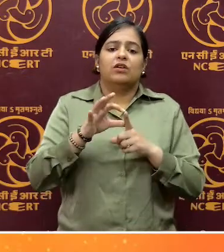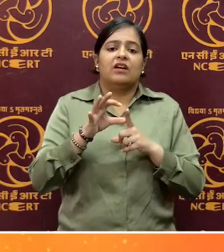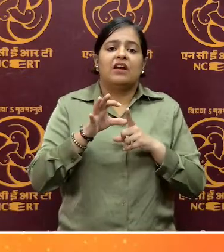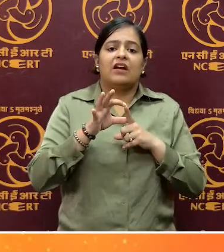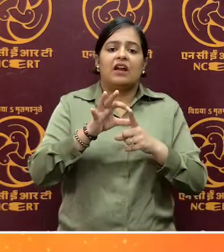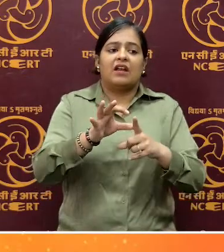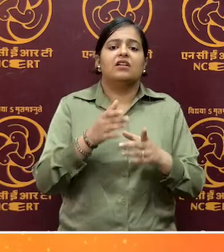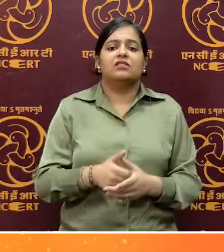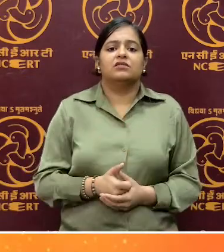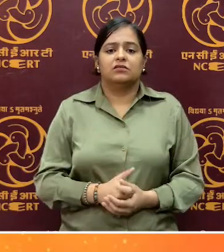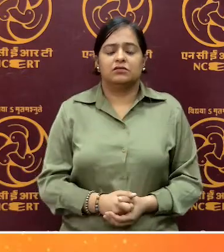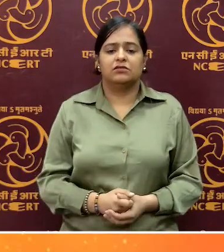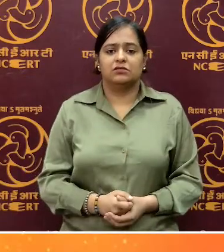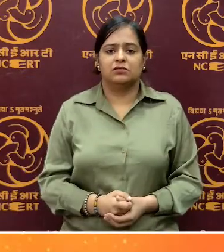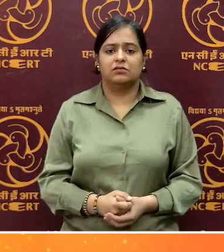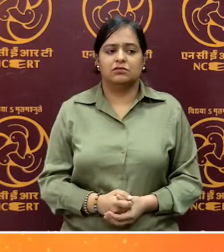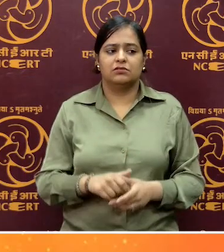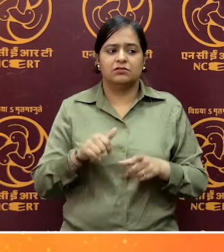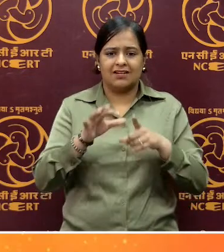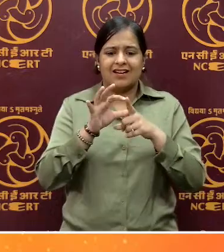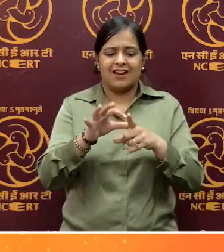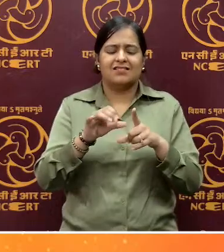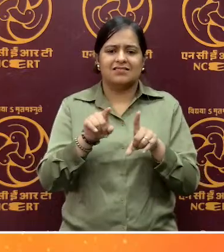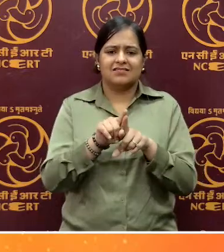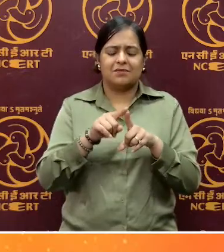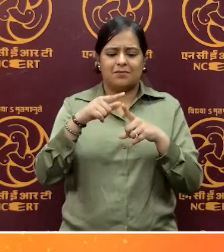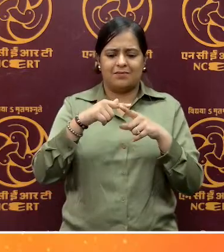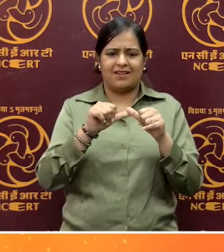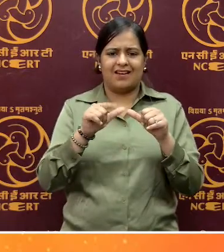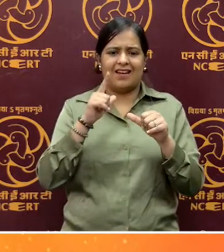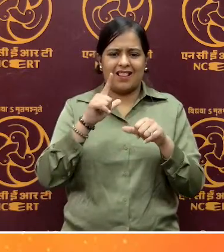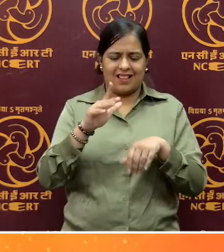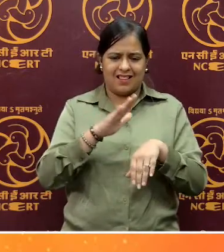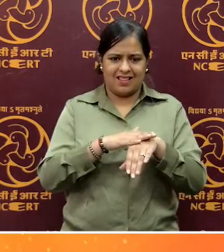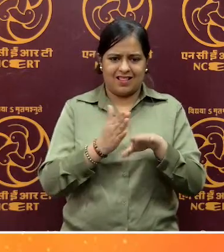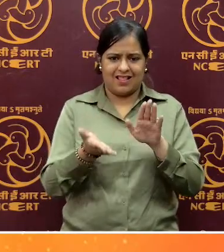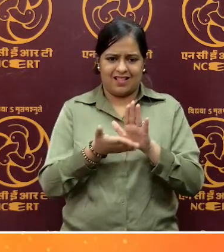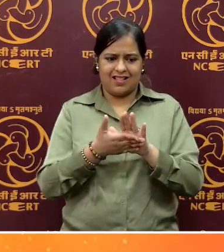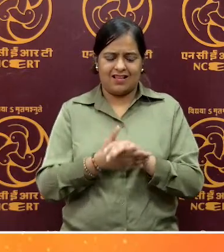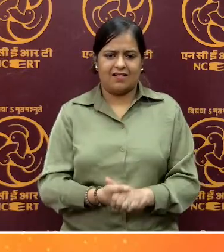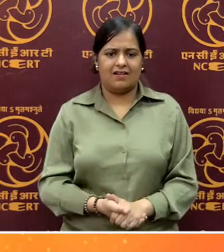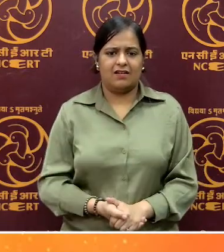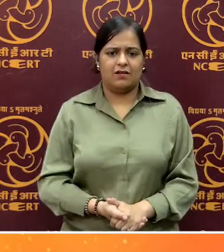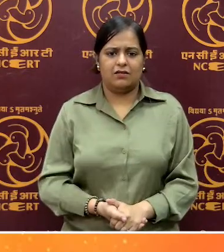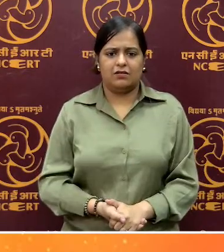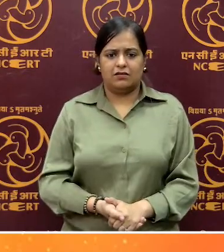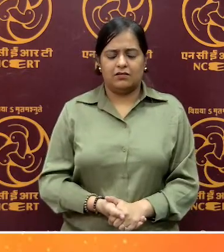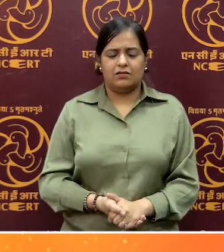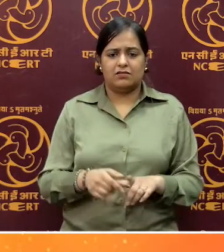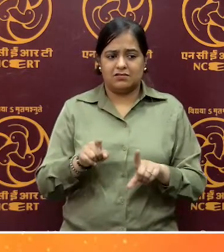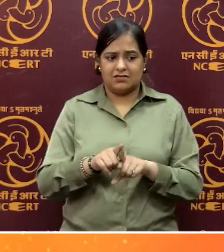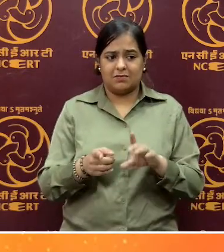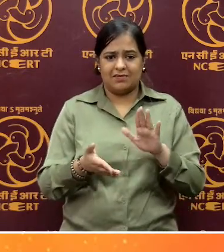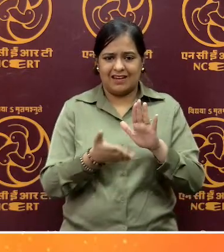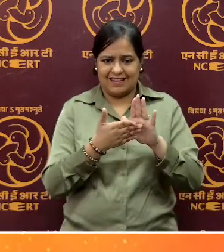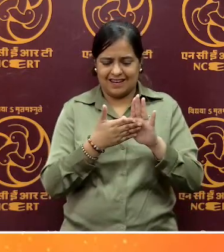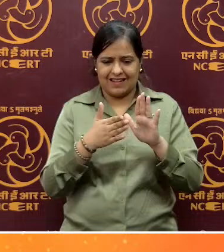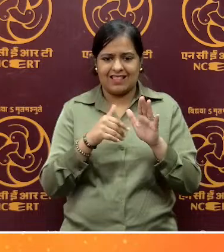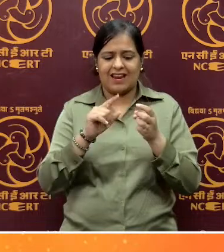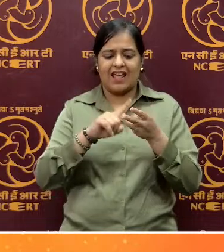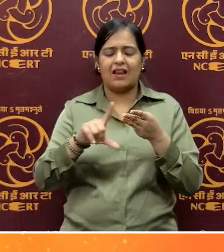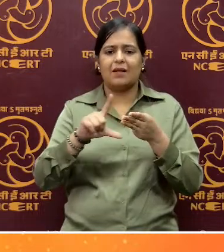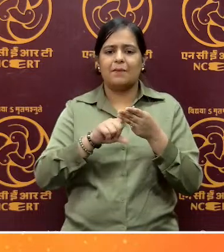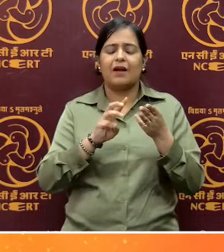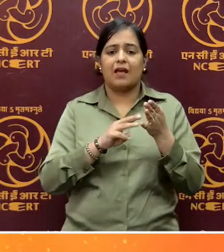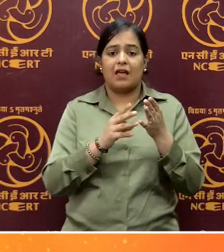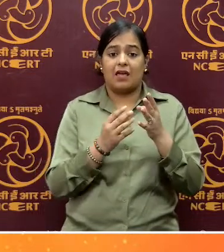direction is from this is known as the tail of the arrow, this is the head of that arrow. तो tail की तरफ कौन सा element लिखा है, alphabet